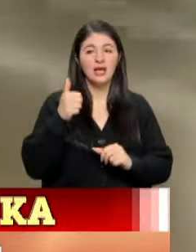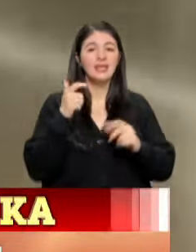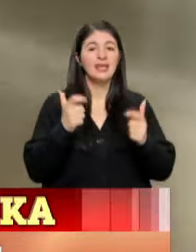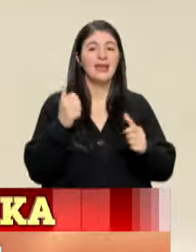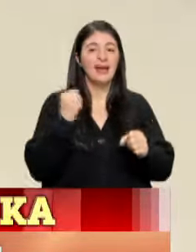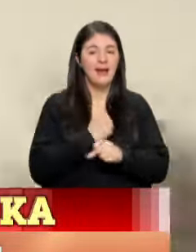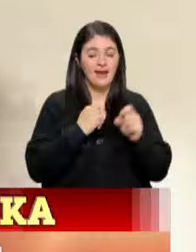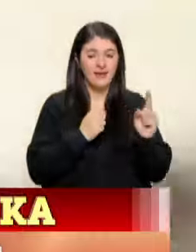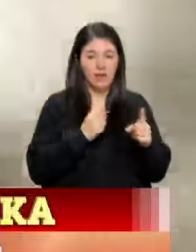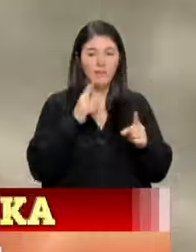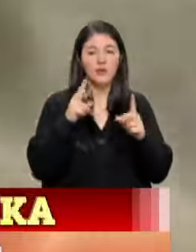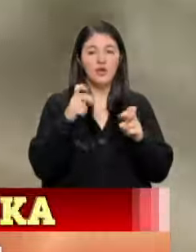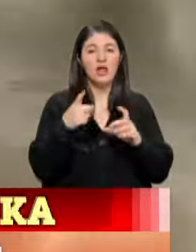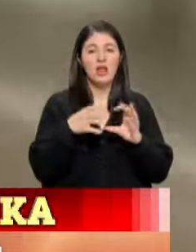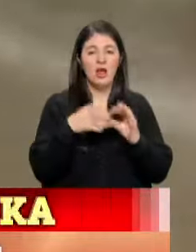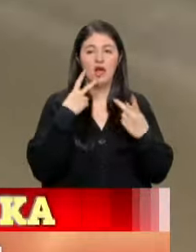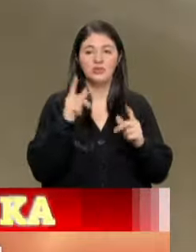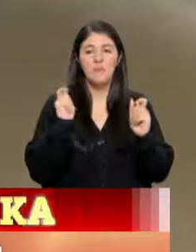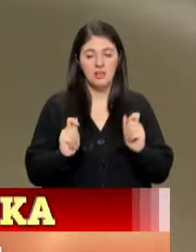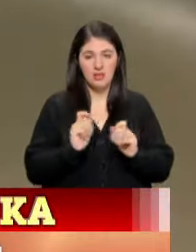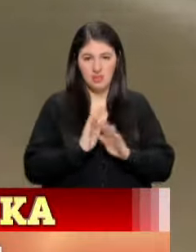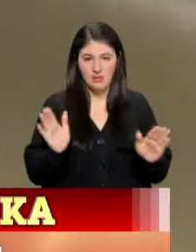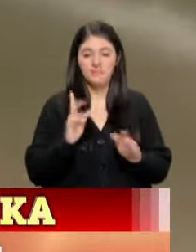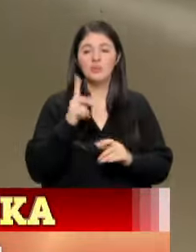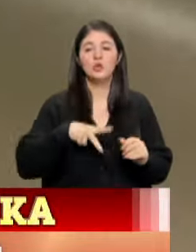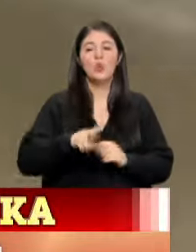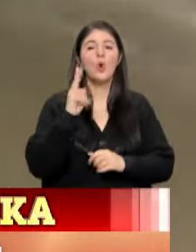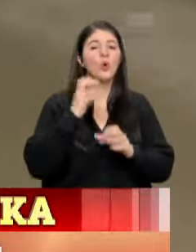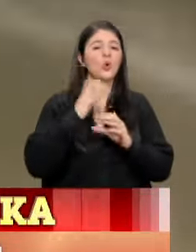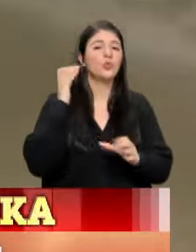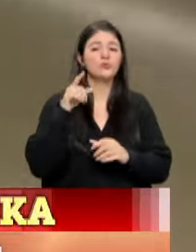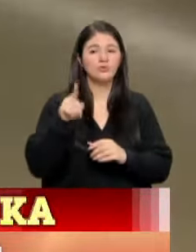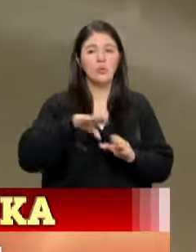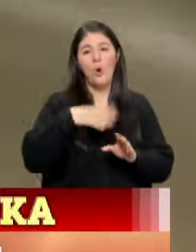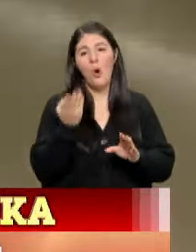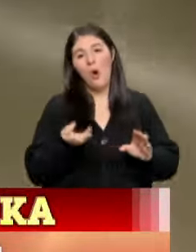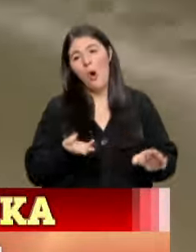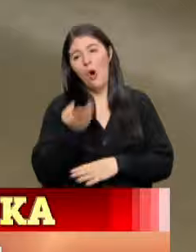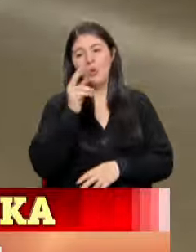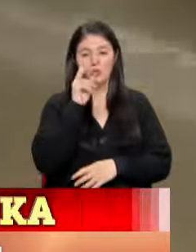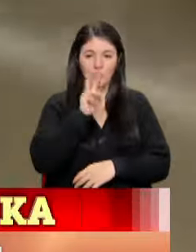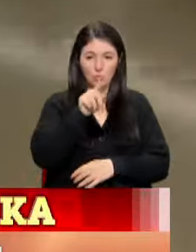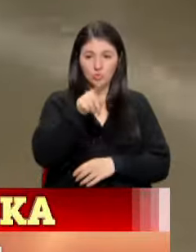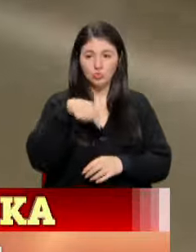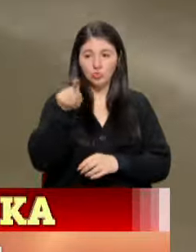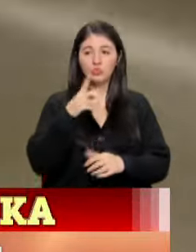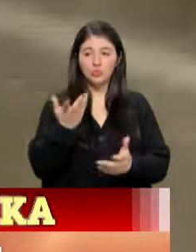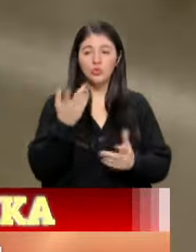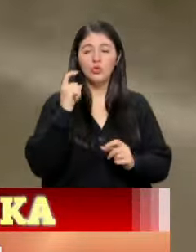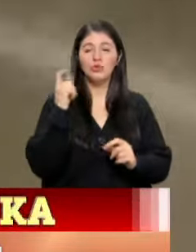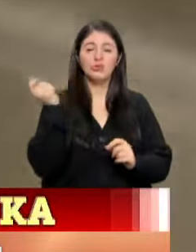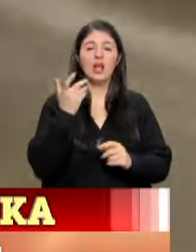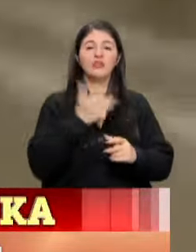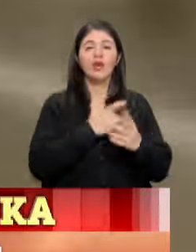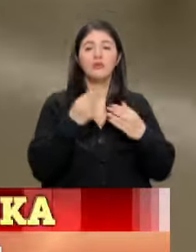Ali Yerlikaya da bu konuya dair açıklama yaptı. Bir yolcu otobüsü devrildi. Şu anda görüyorsunuz sizlerde 9 can